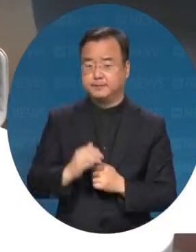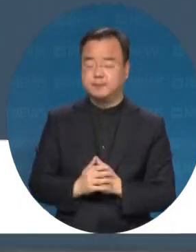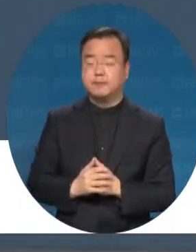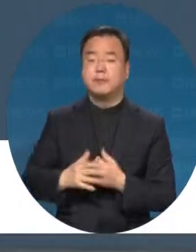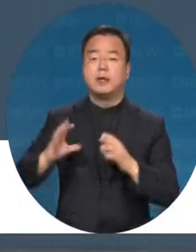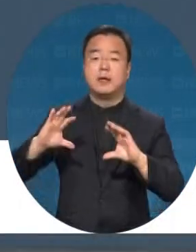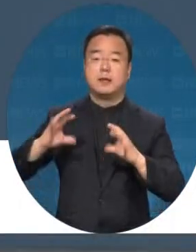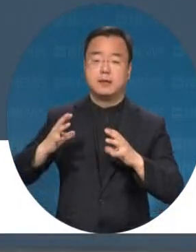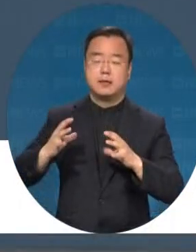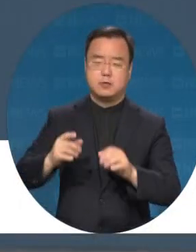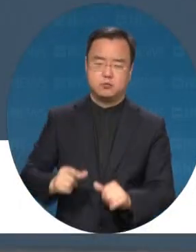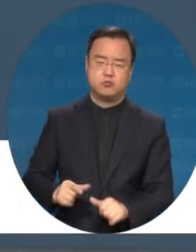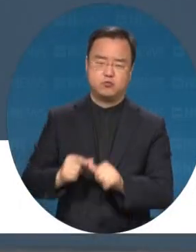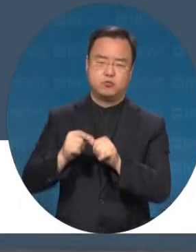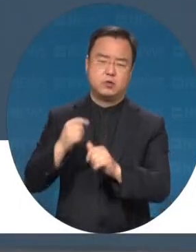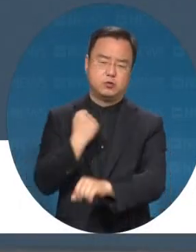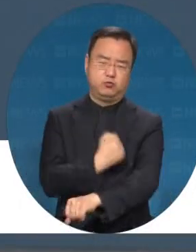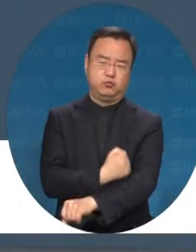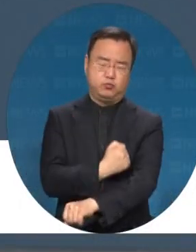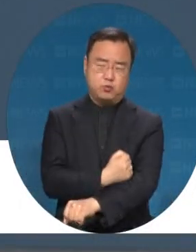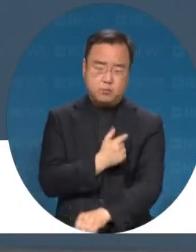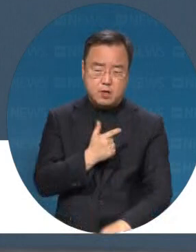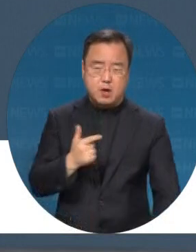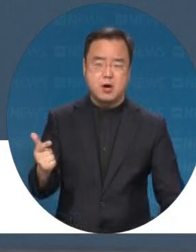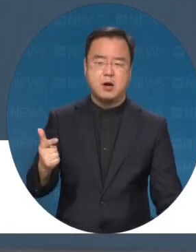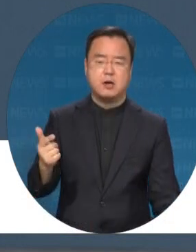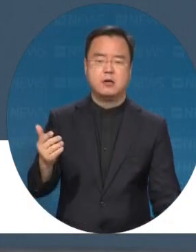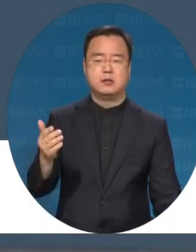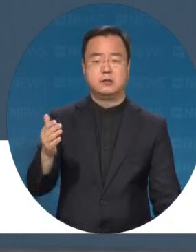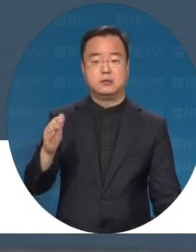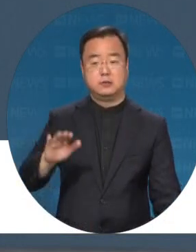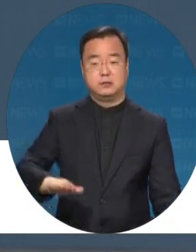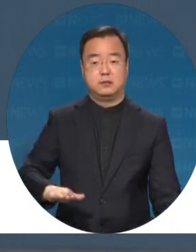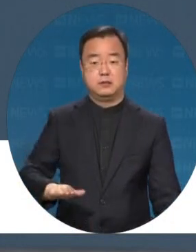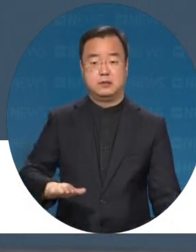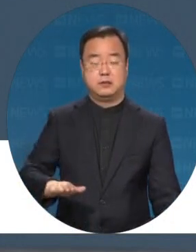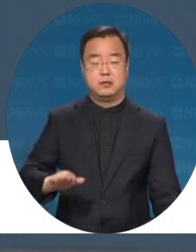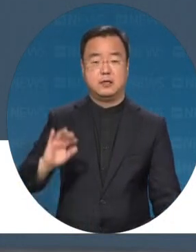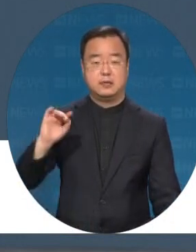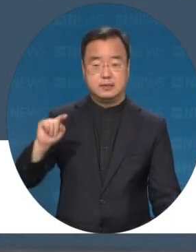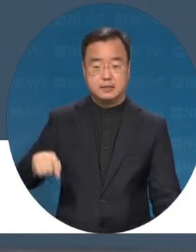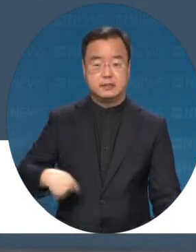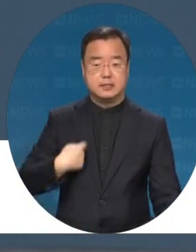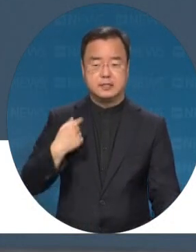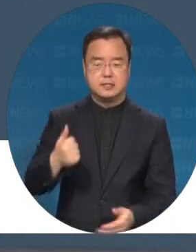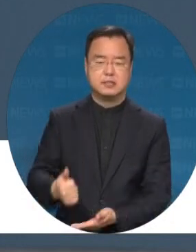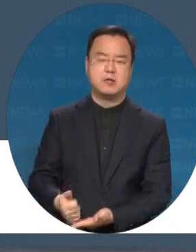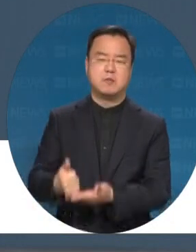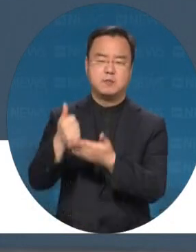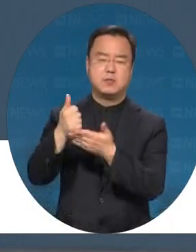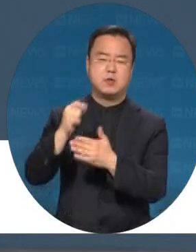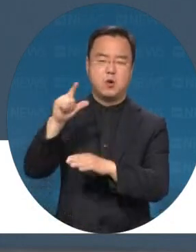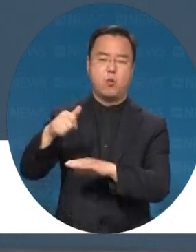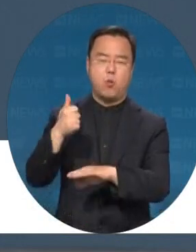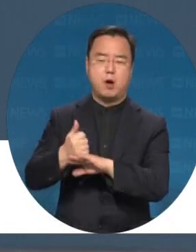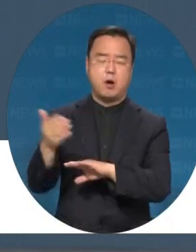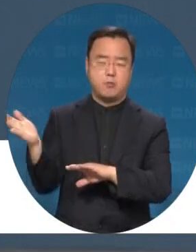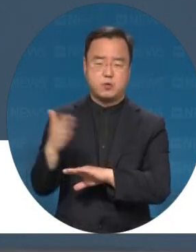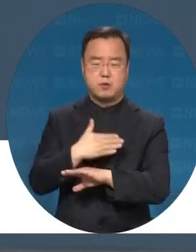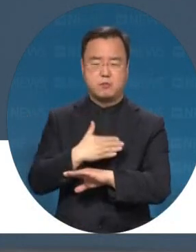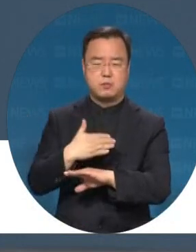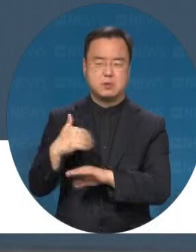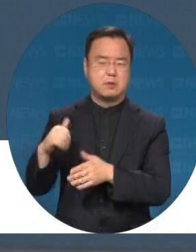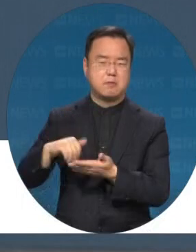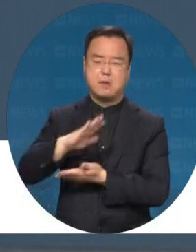나라를 구하는 큰 공을 세웠음에도 불구하고이 자기가 섬기던 임금으로부터 버림받고